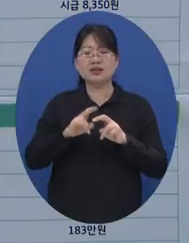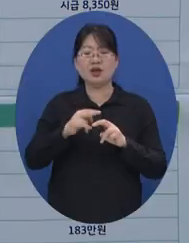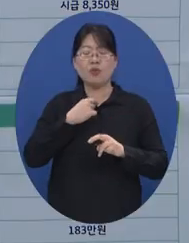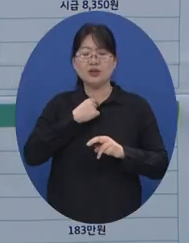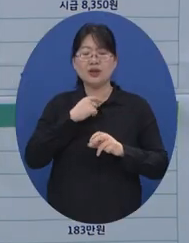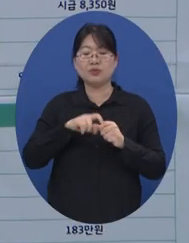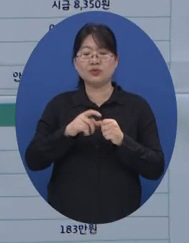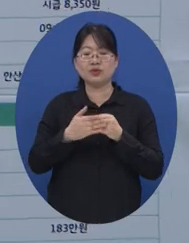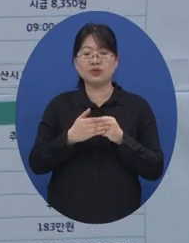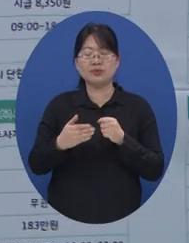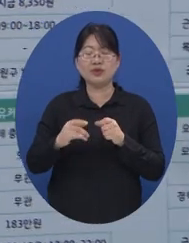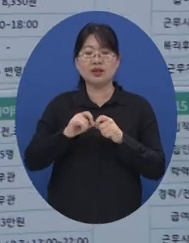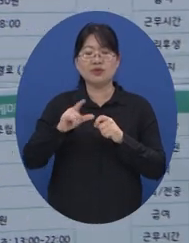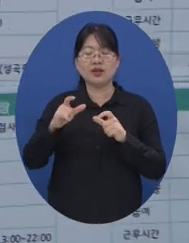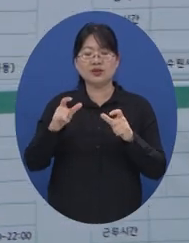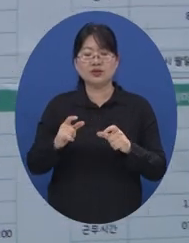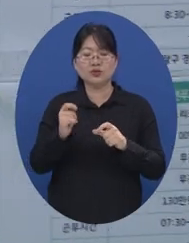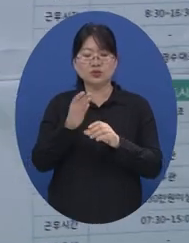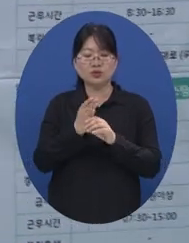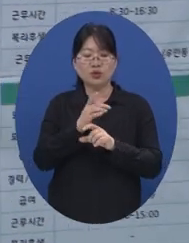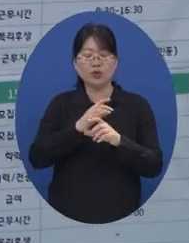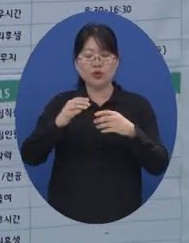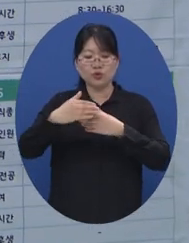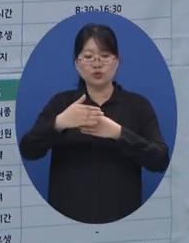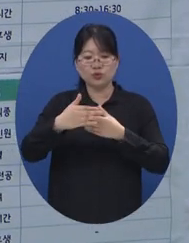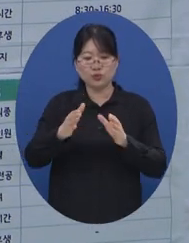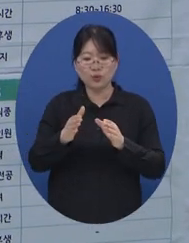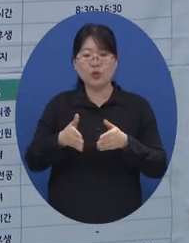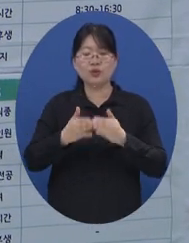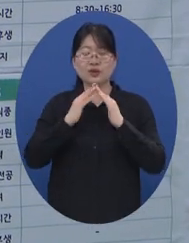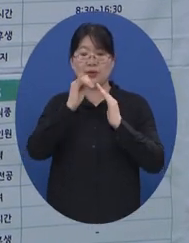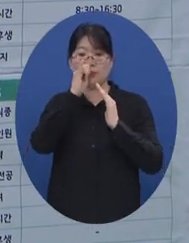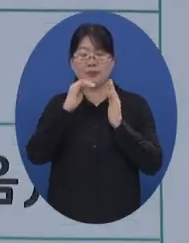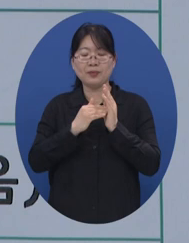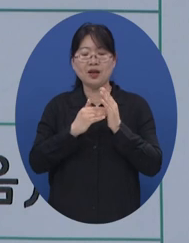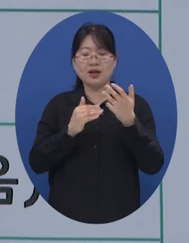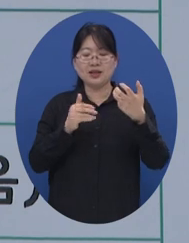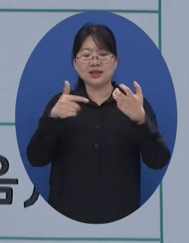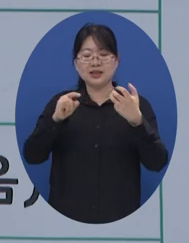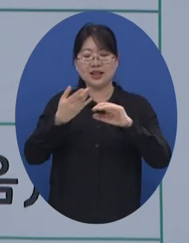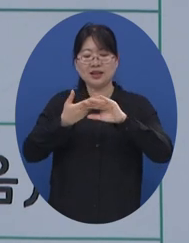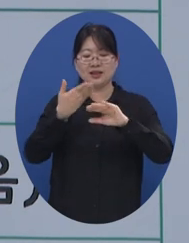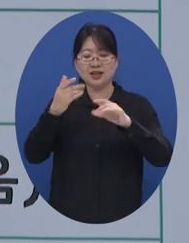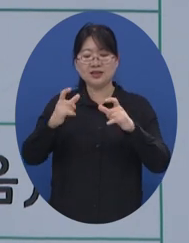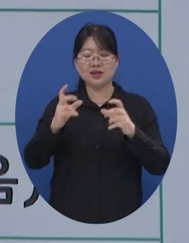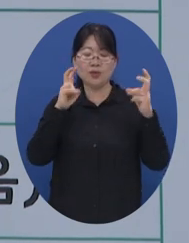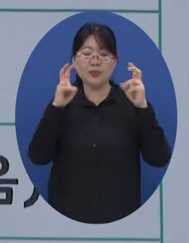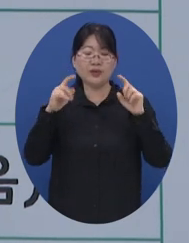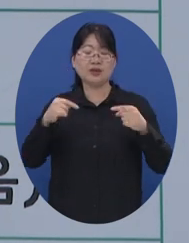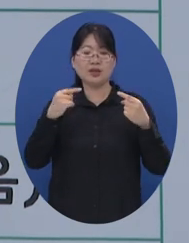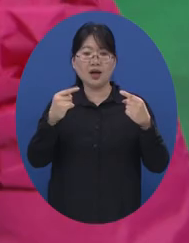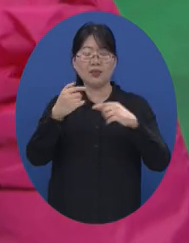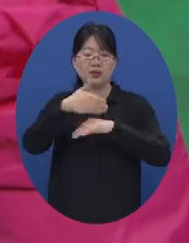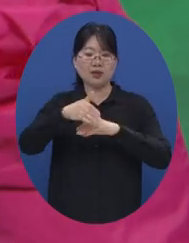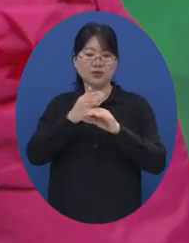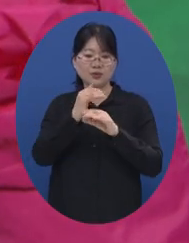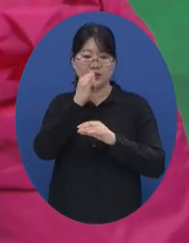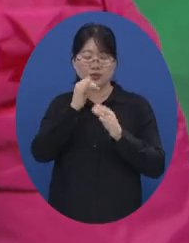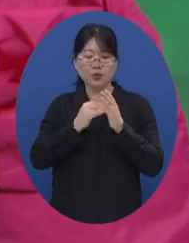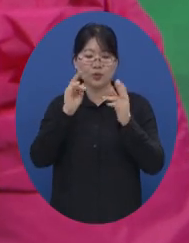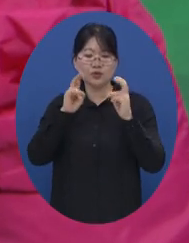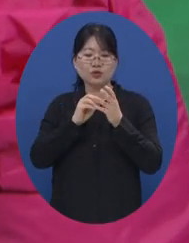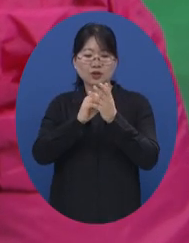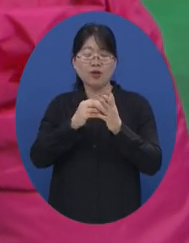점을 반영해 주로 지역 중소규모로 진행합니다. 총 80개 이상의 지역 업체가 참여할 계획이며